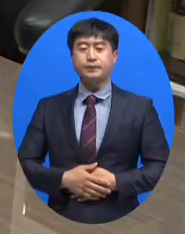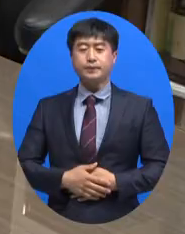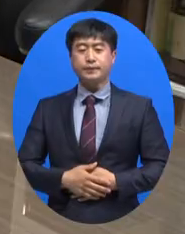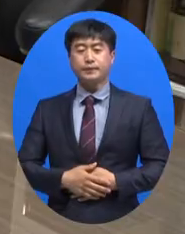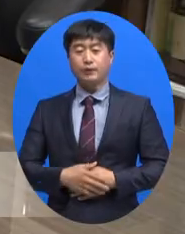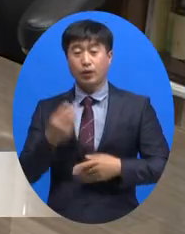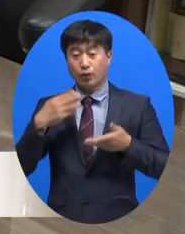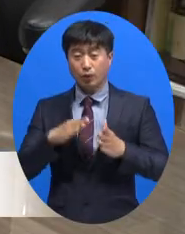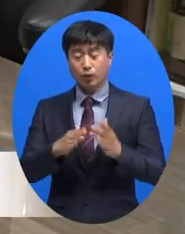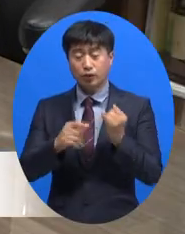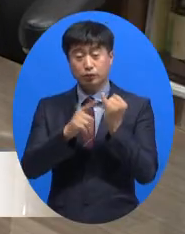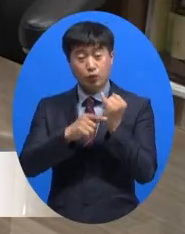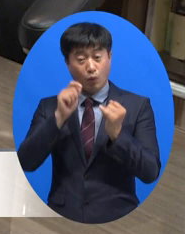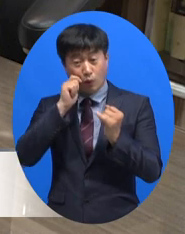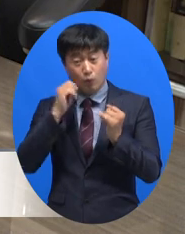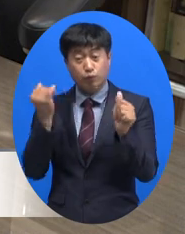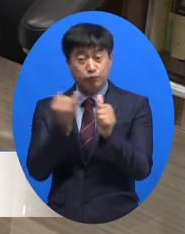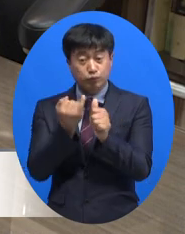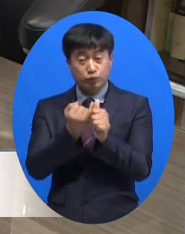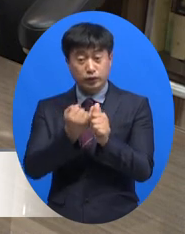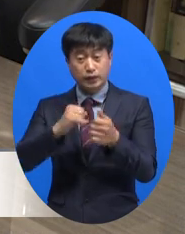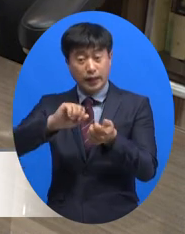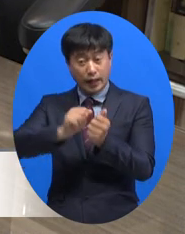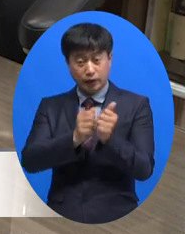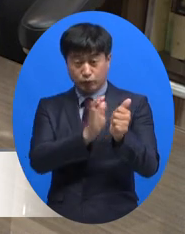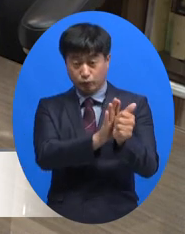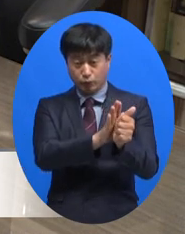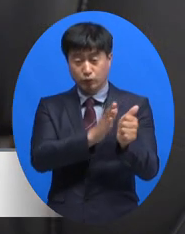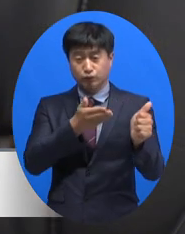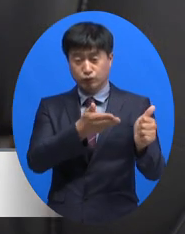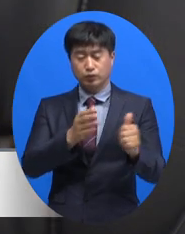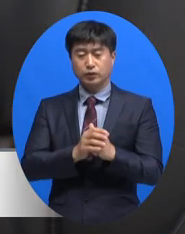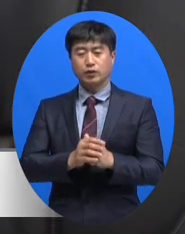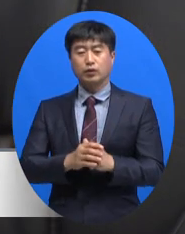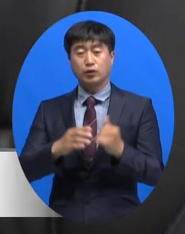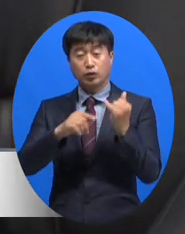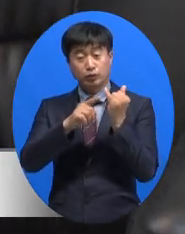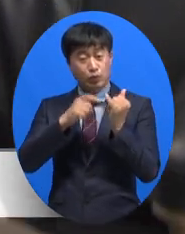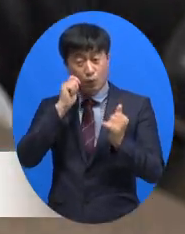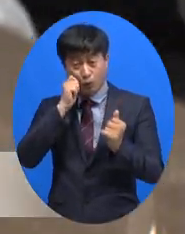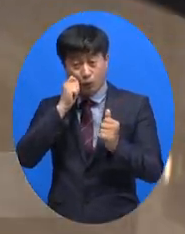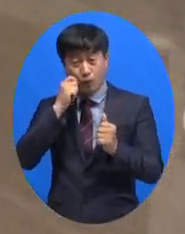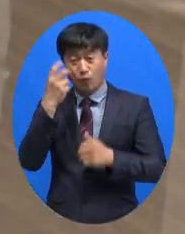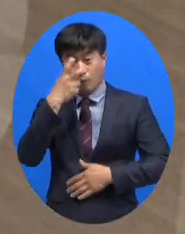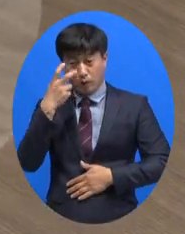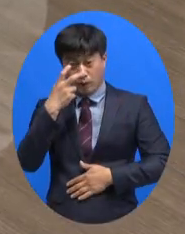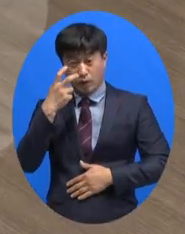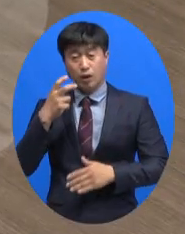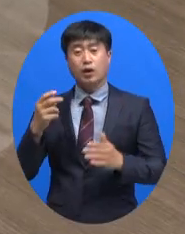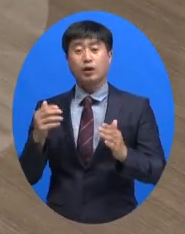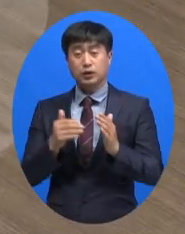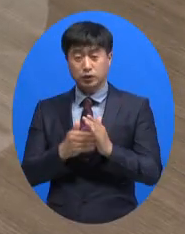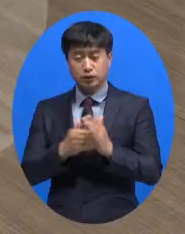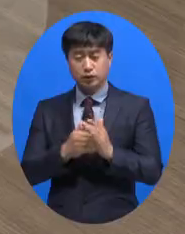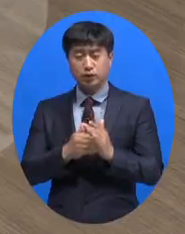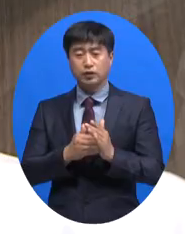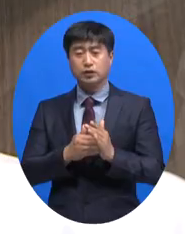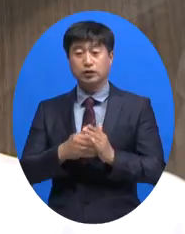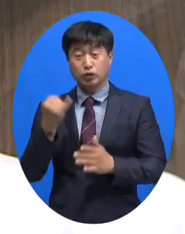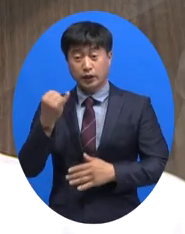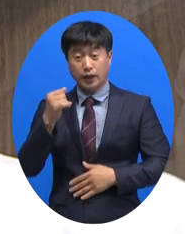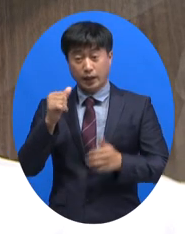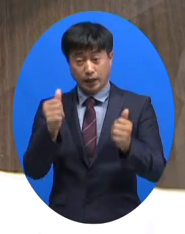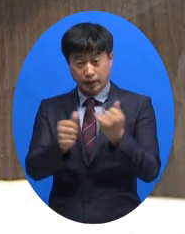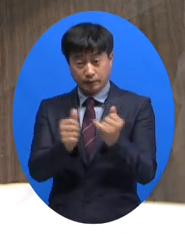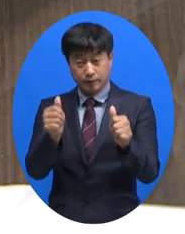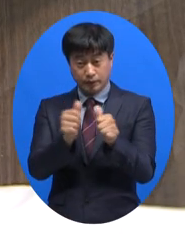편안하더라고요. 경기도는 난임 부부에게 한의학을 지원하고 있습니다. 난임 진단을 받은 여성과 정액 검사 기준치 이하의 남성을